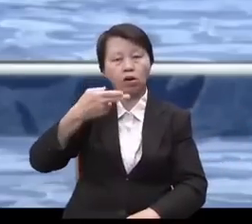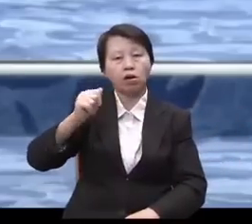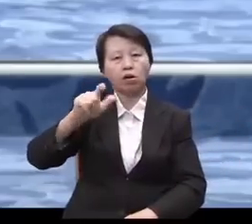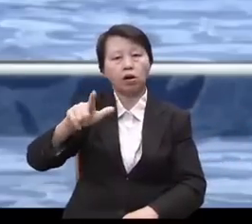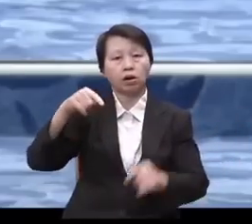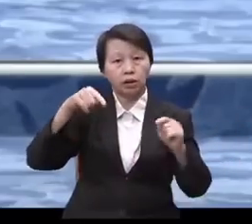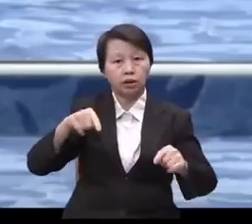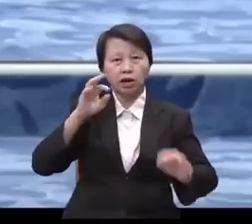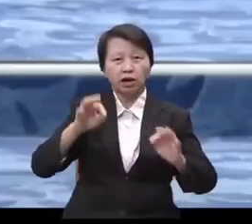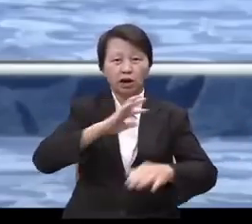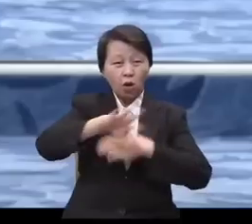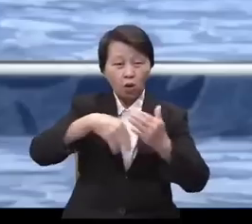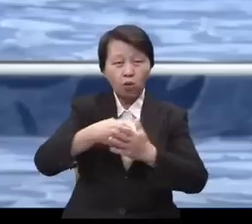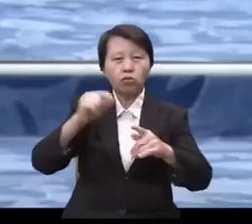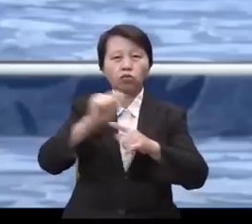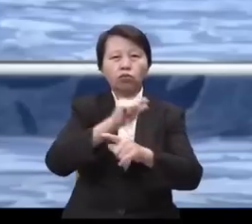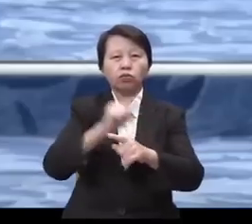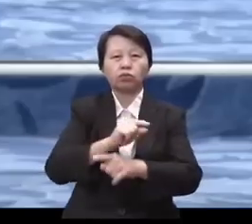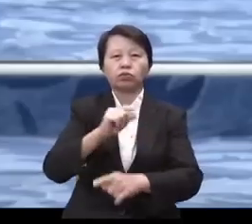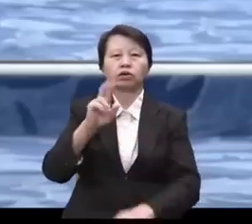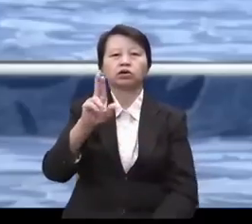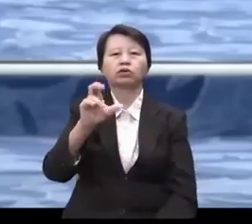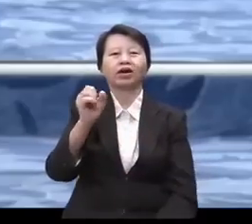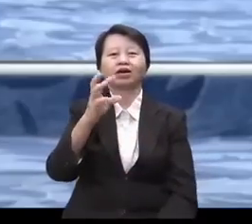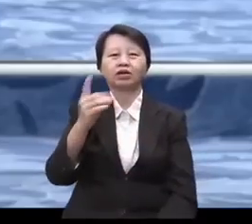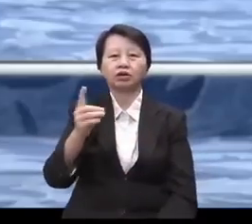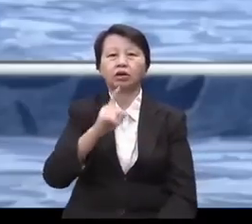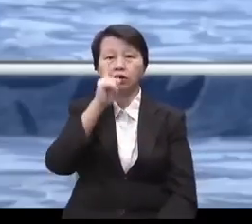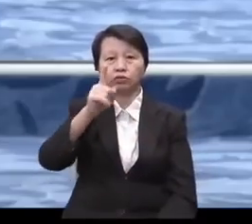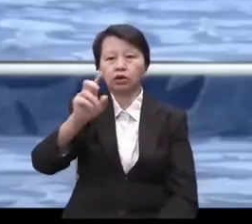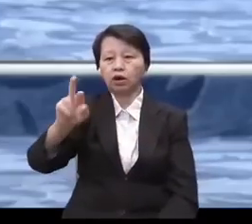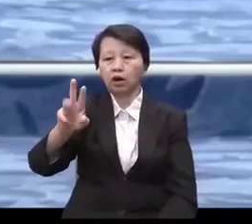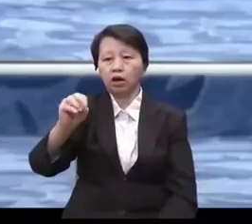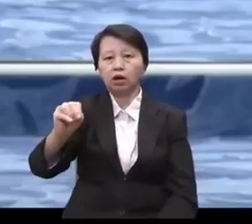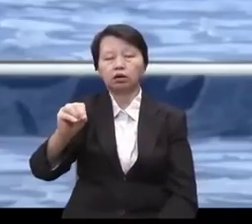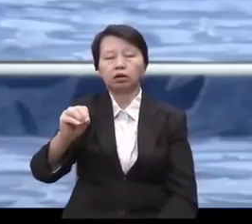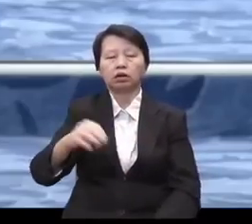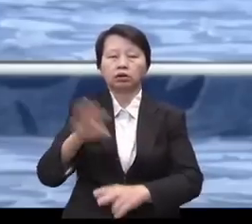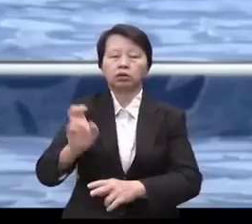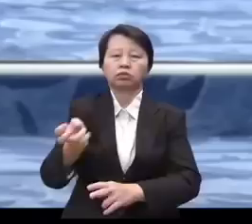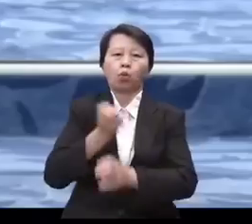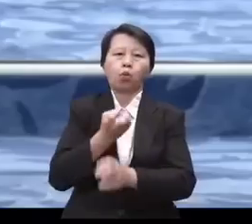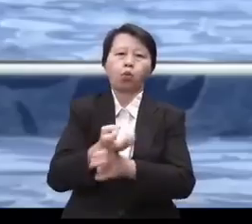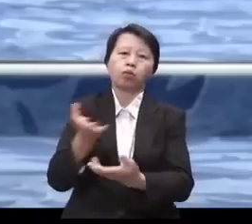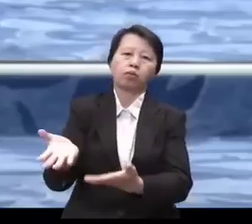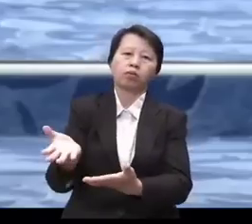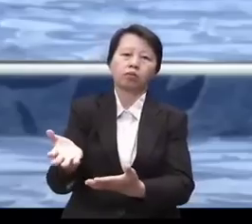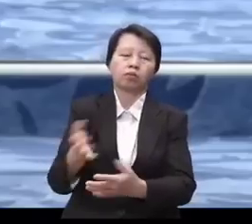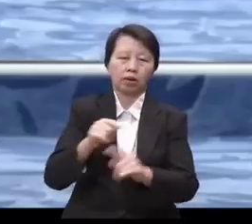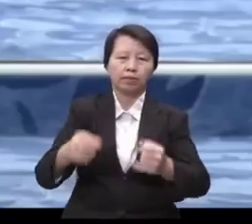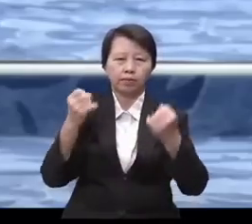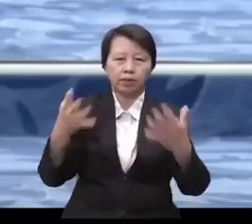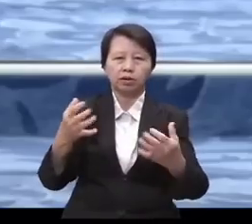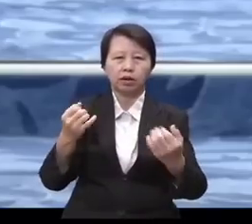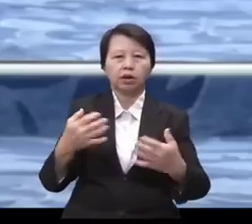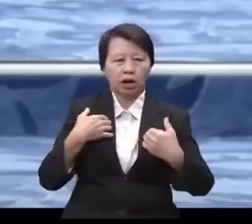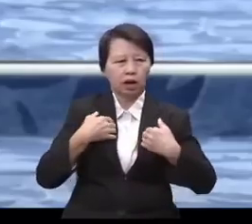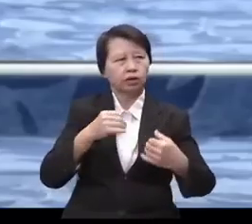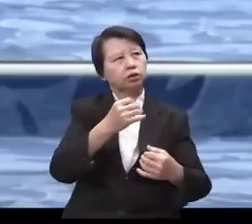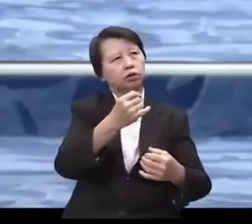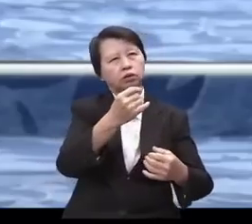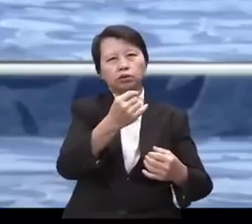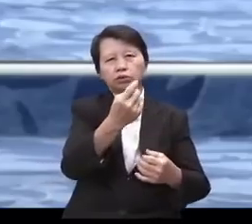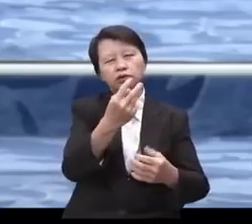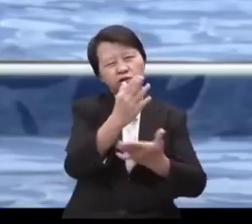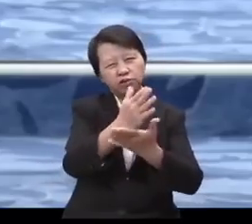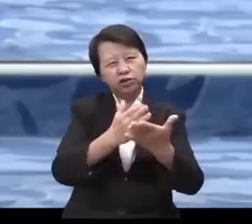sedemikian, kalau semuanya guna dolar, itu tentunya ringgit akan lebih tercabar. Tetapi banyak yang malah ada beberapa syarikat